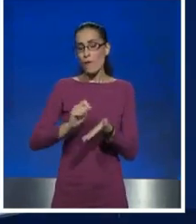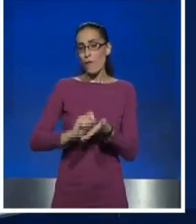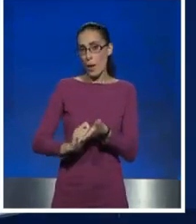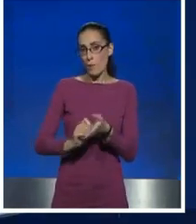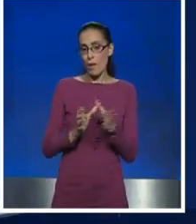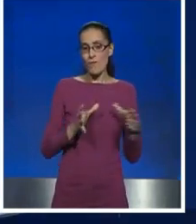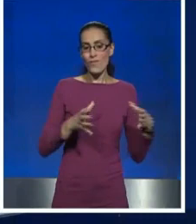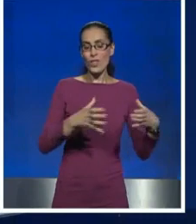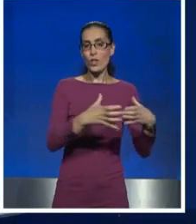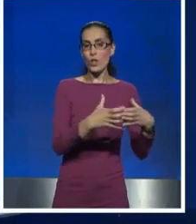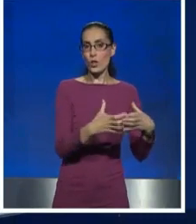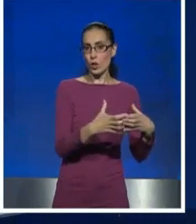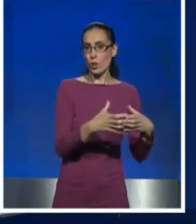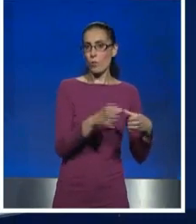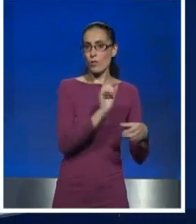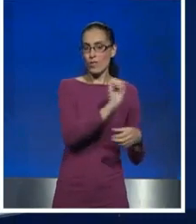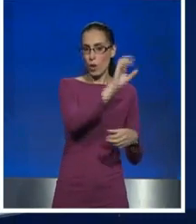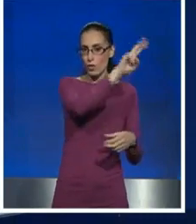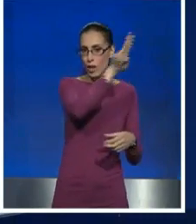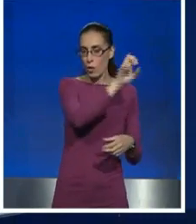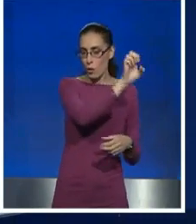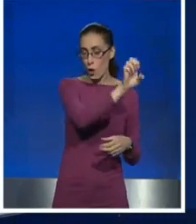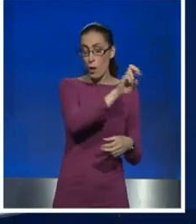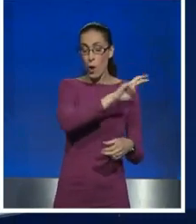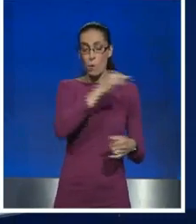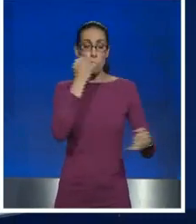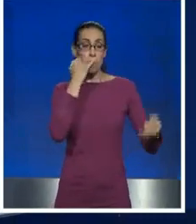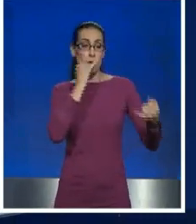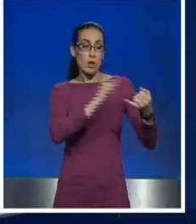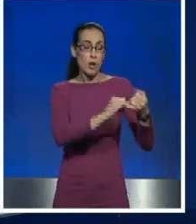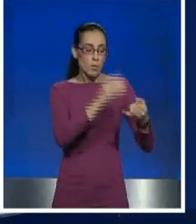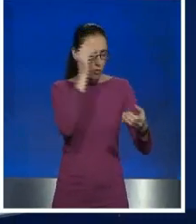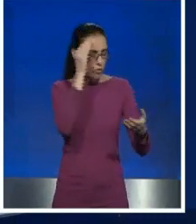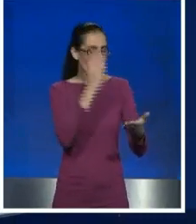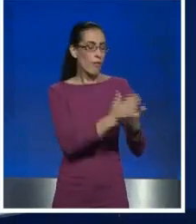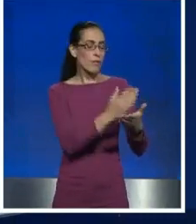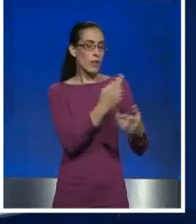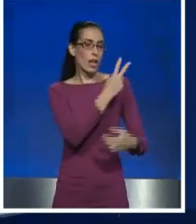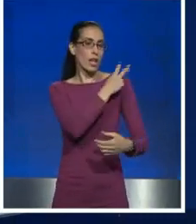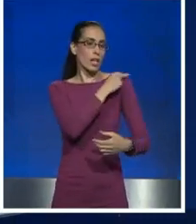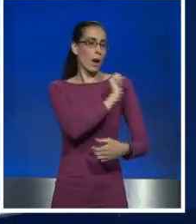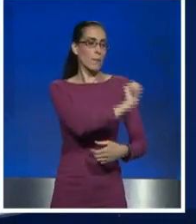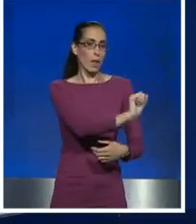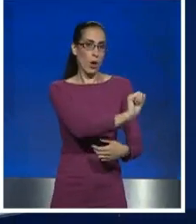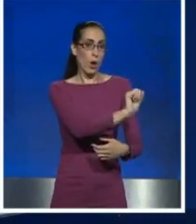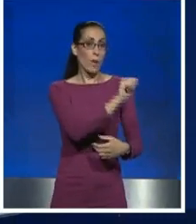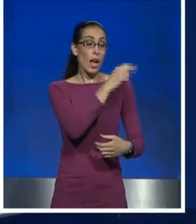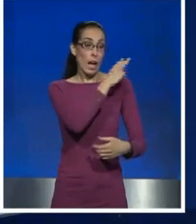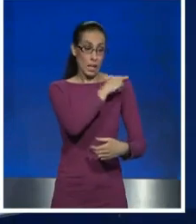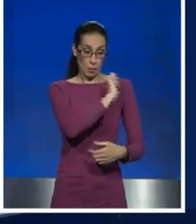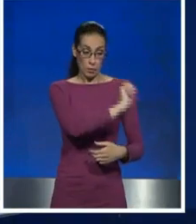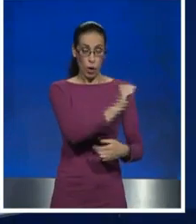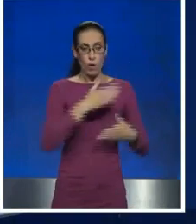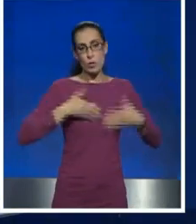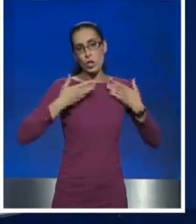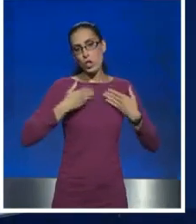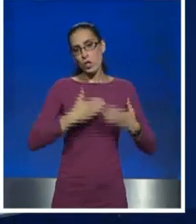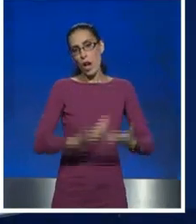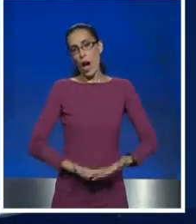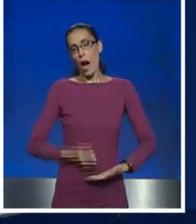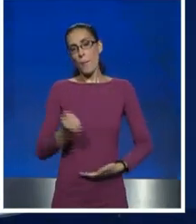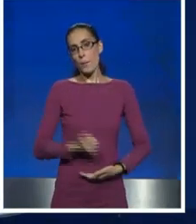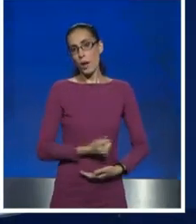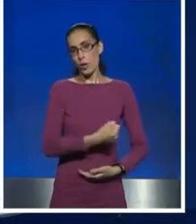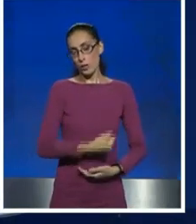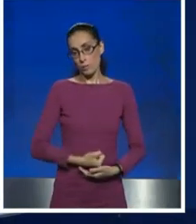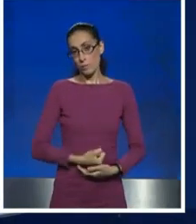Ewropew tiegħu u wieħed lealtà assoluta lil min irid idaħħal l-abbord f'Malta. Ħloqna abortion Malta not